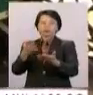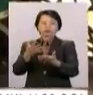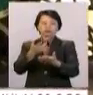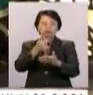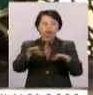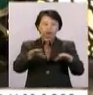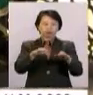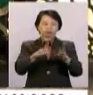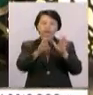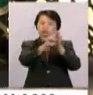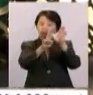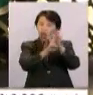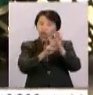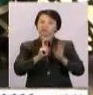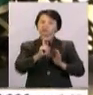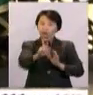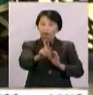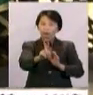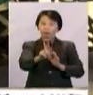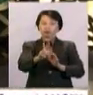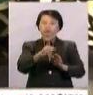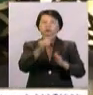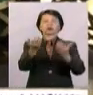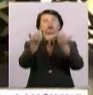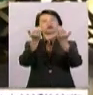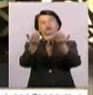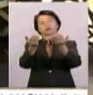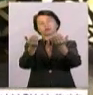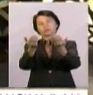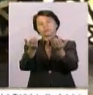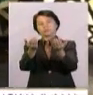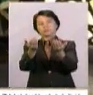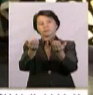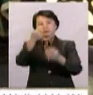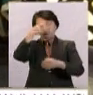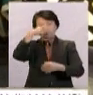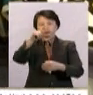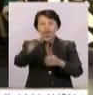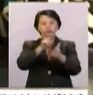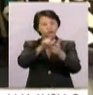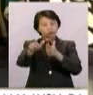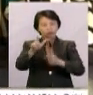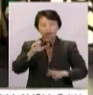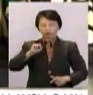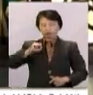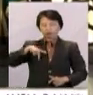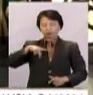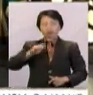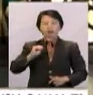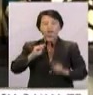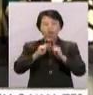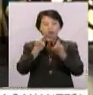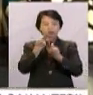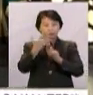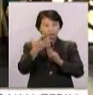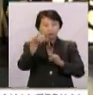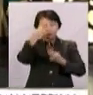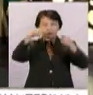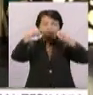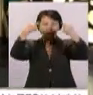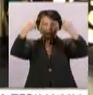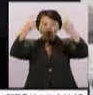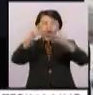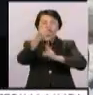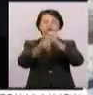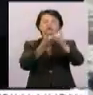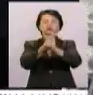Islam dengan nak doa bagi lulus SPM, bagi berjaya dunia